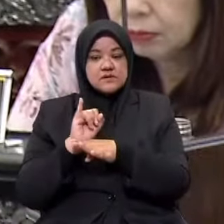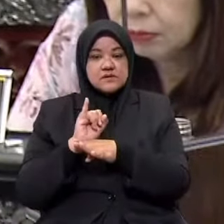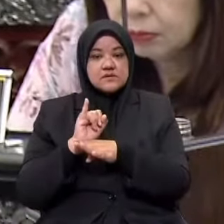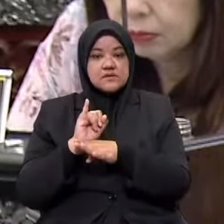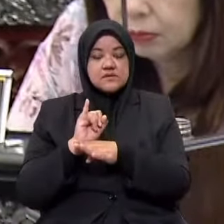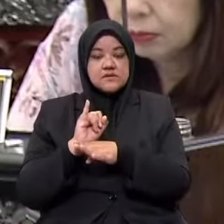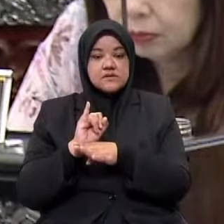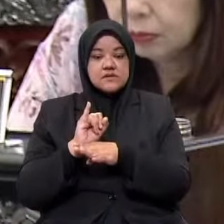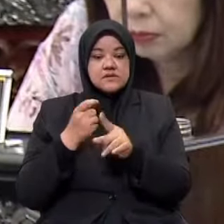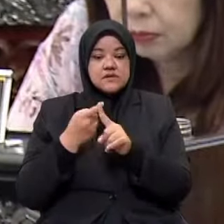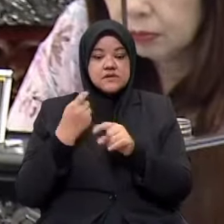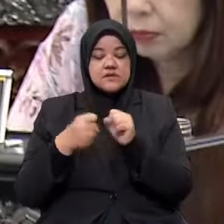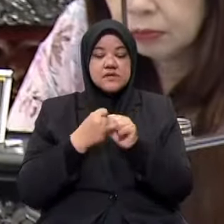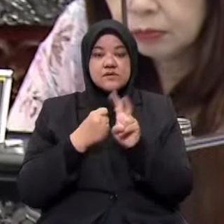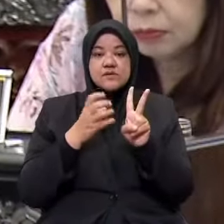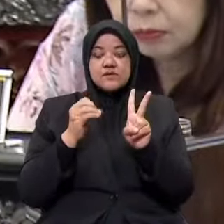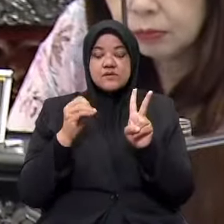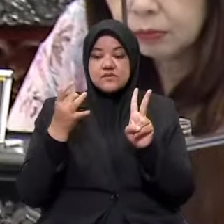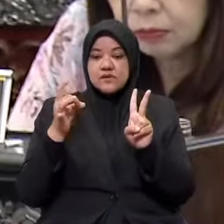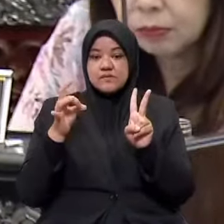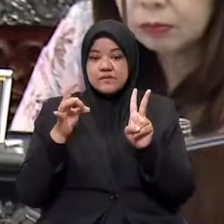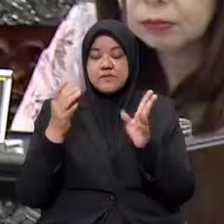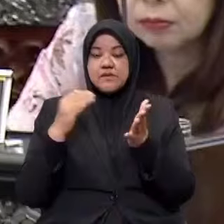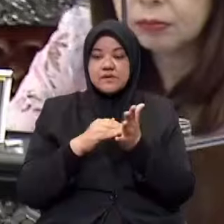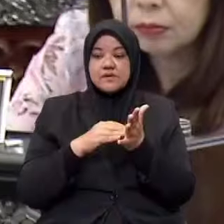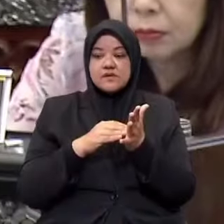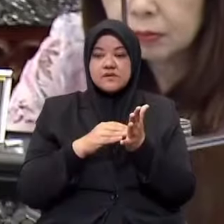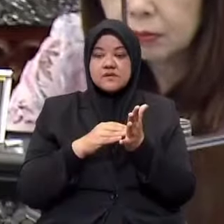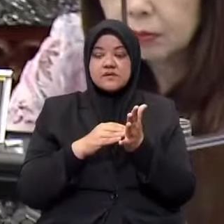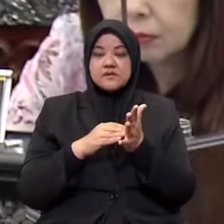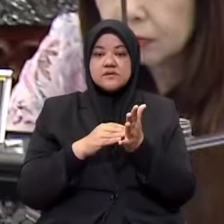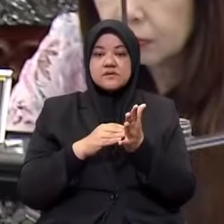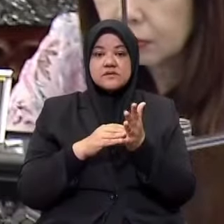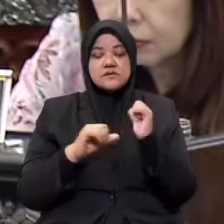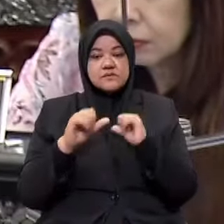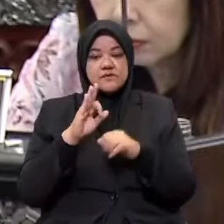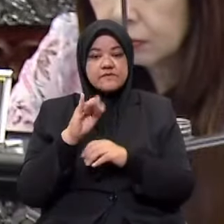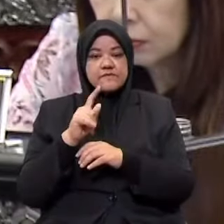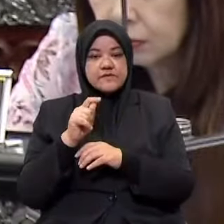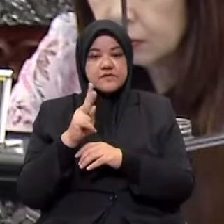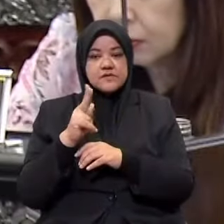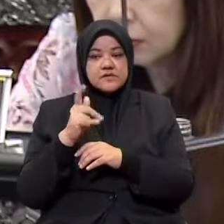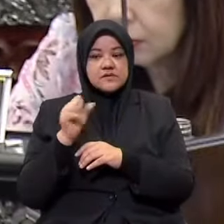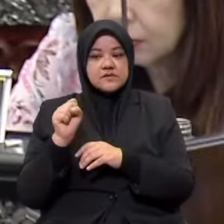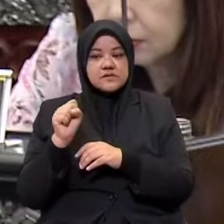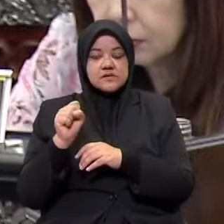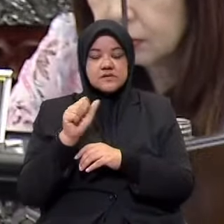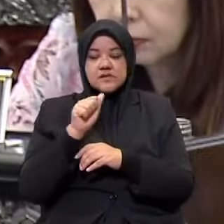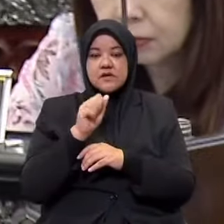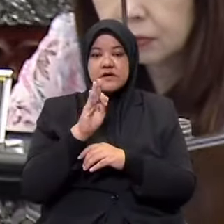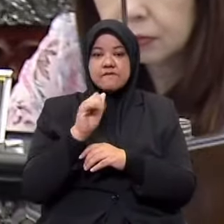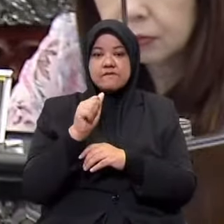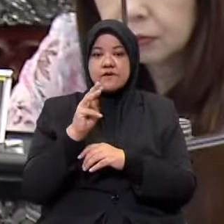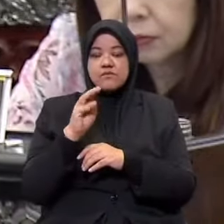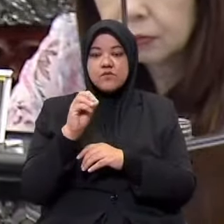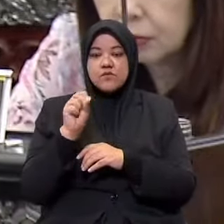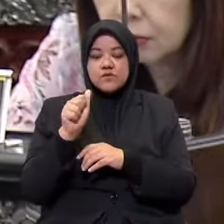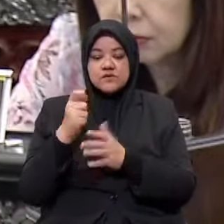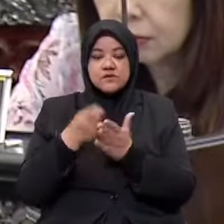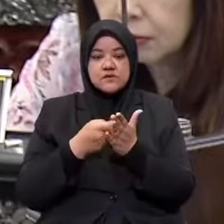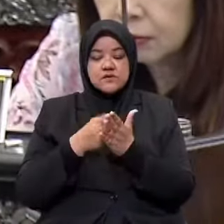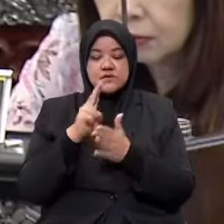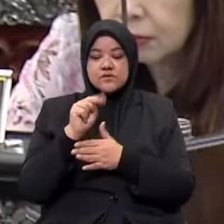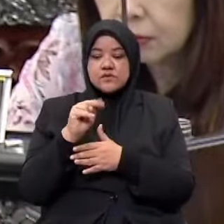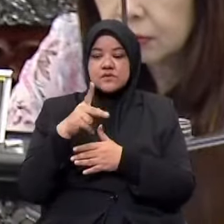industri-industri sejak daripada 2018 lagi Celebrity Fitness aamosa Golf Resort